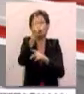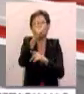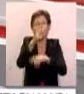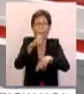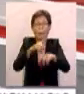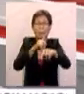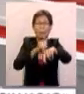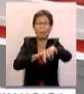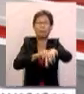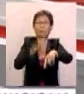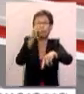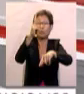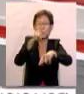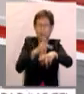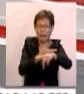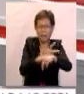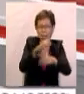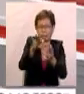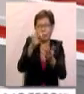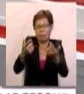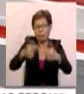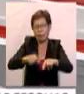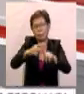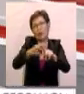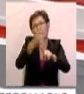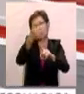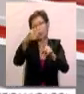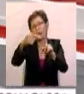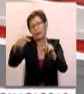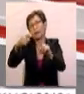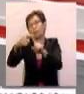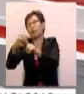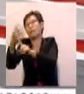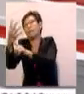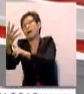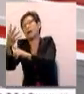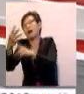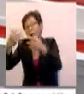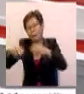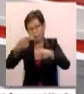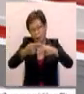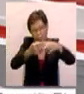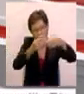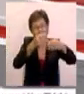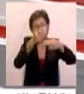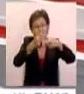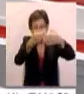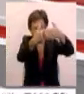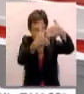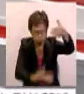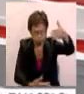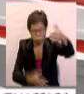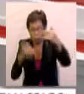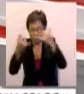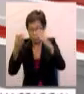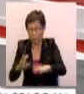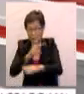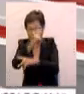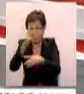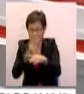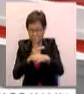sesi pemilihan yang akan berlangsung mulai Februari hingga April sebelum senarai akhir pemain kebangsaan ditentukan.